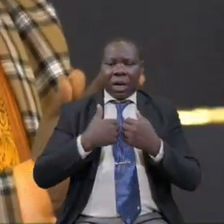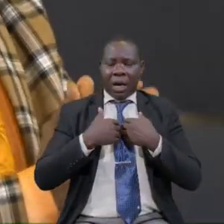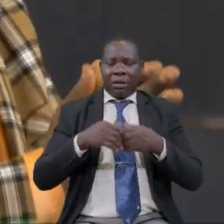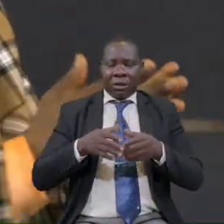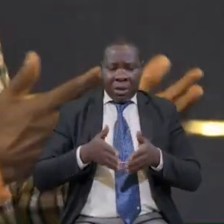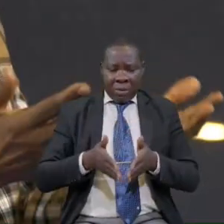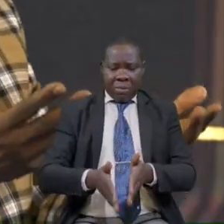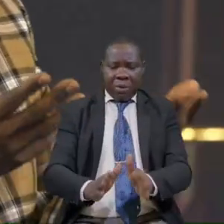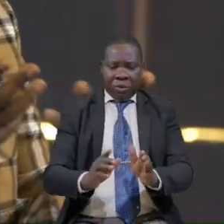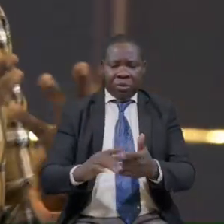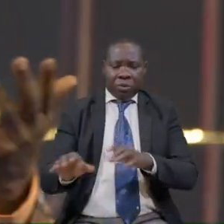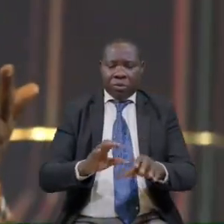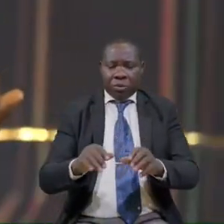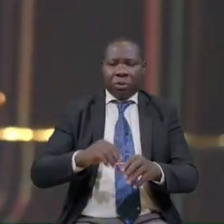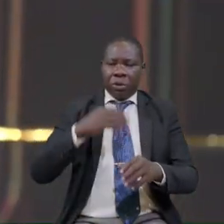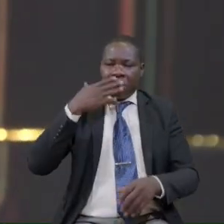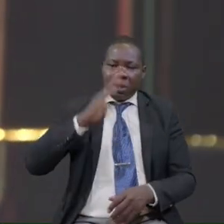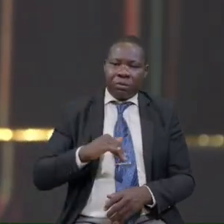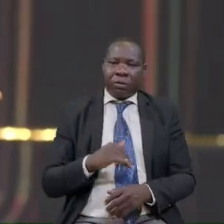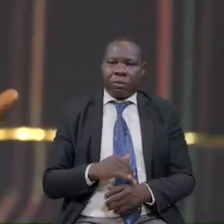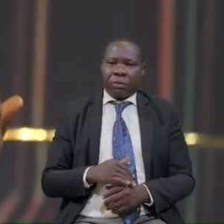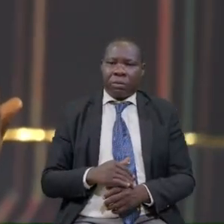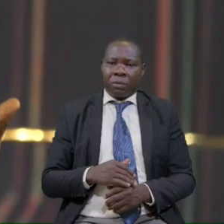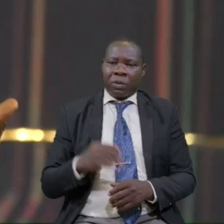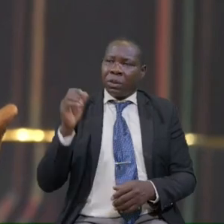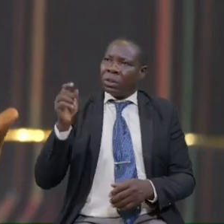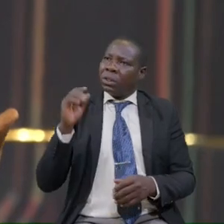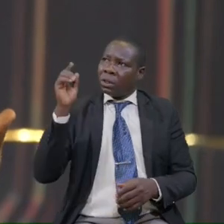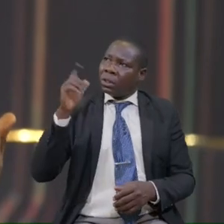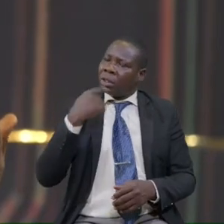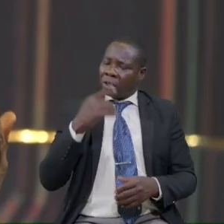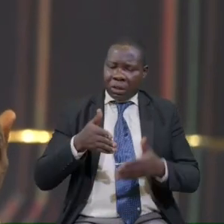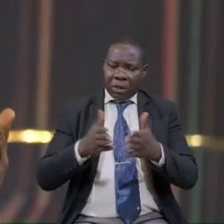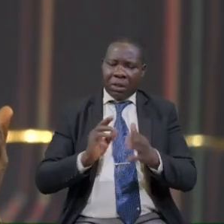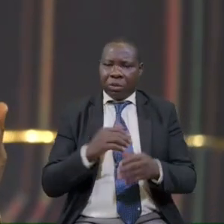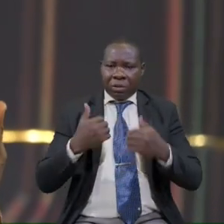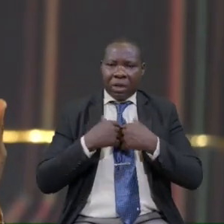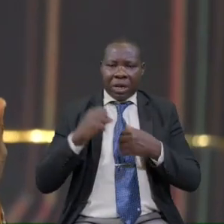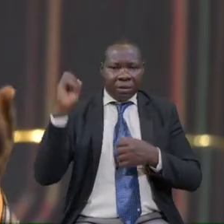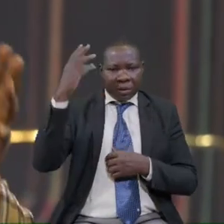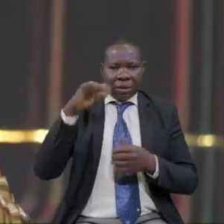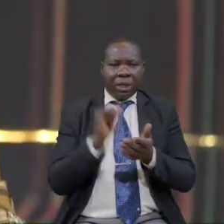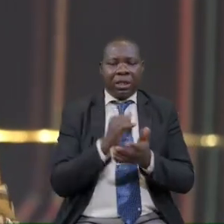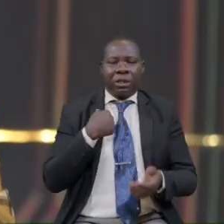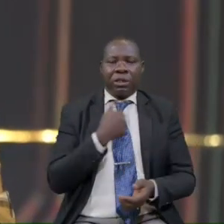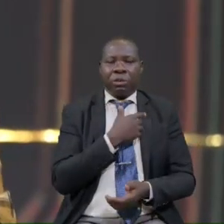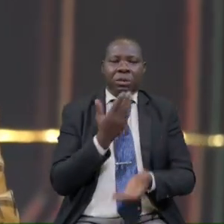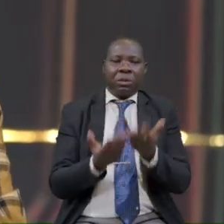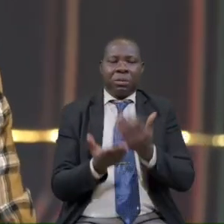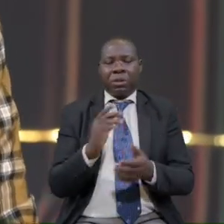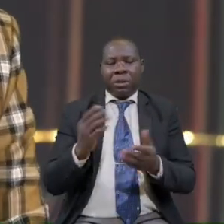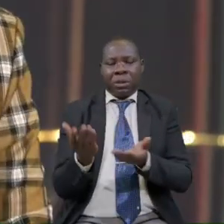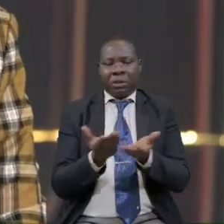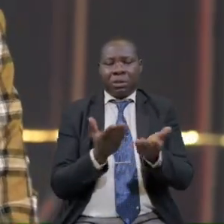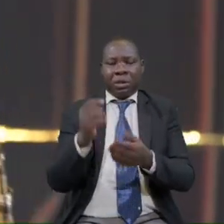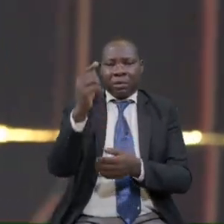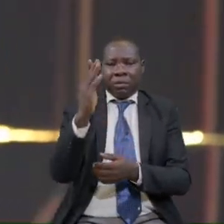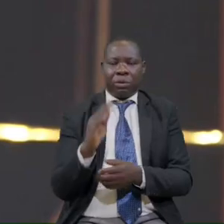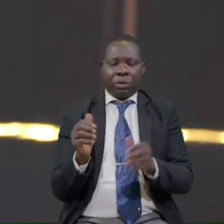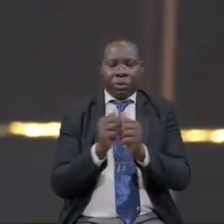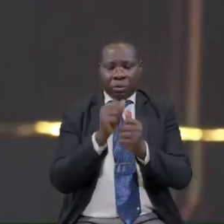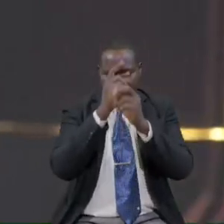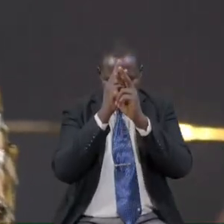la licence de faire le mal, c'est dit ici que Nous avons la grâce pour servir Dieu